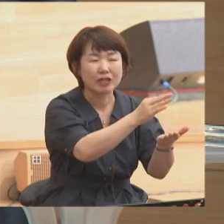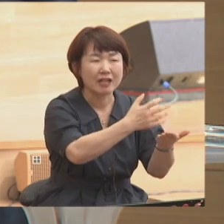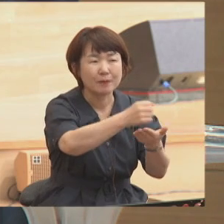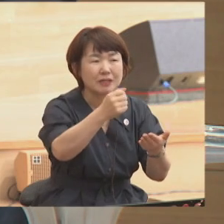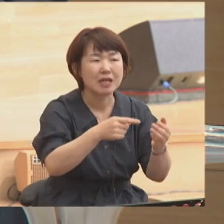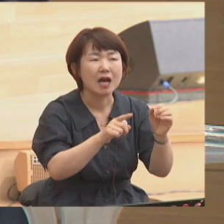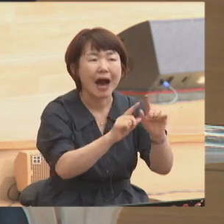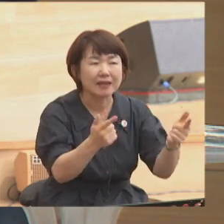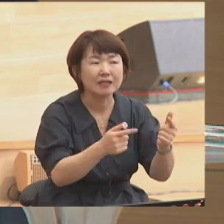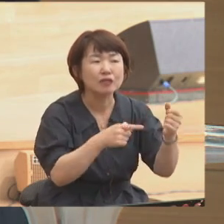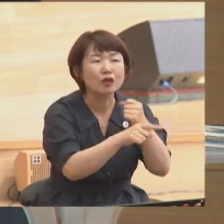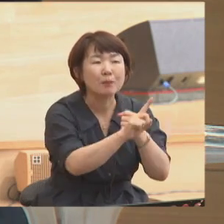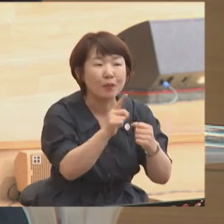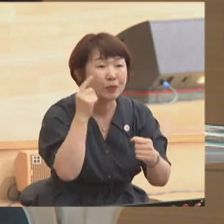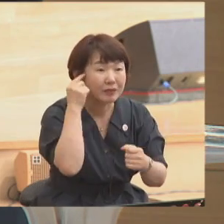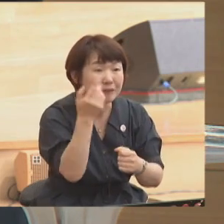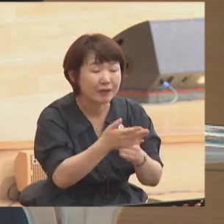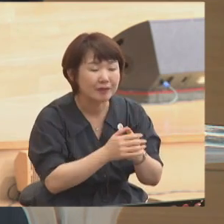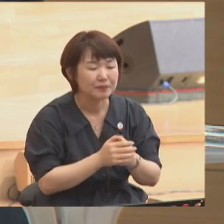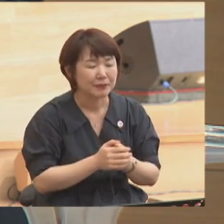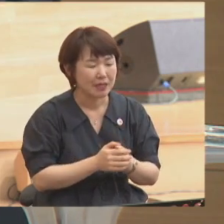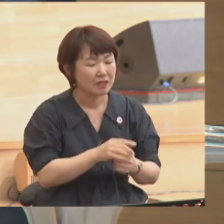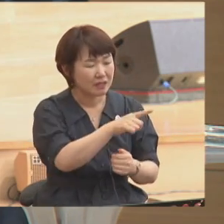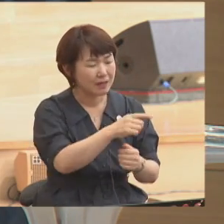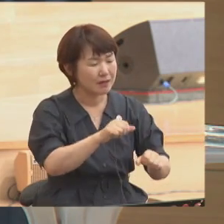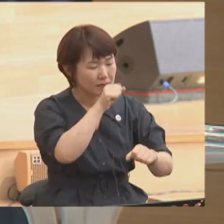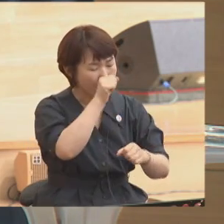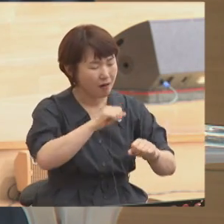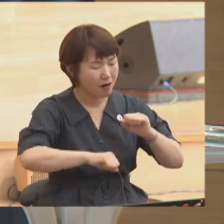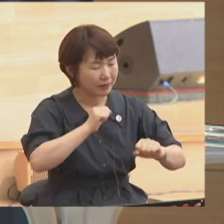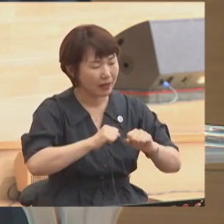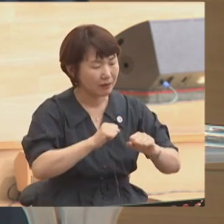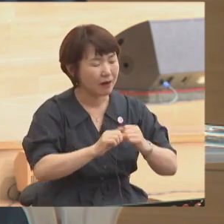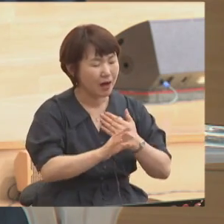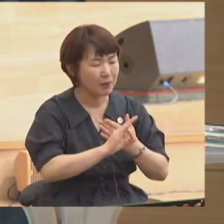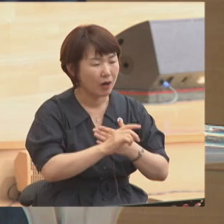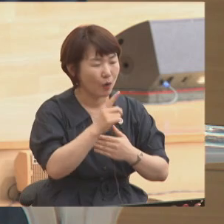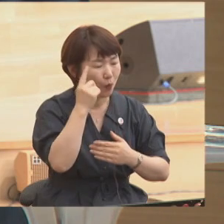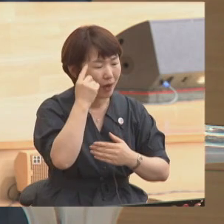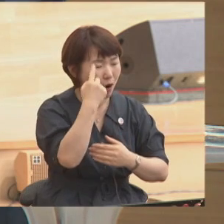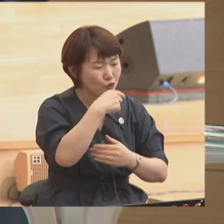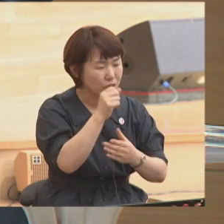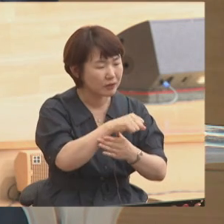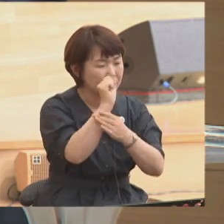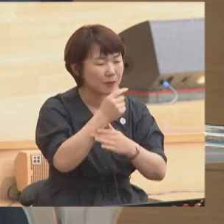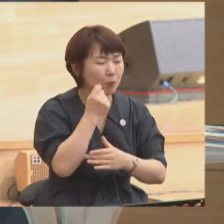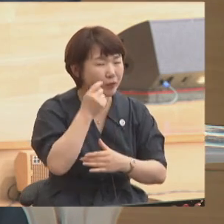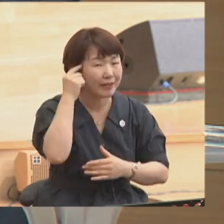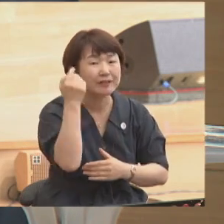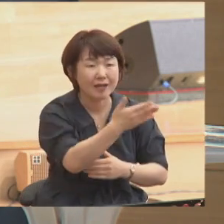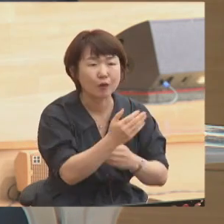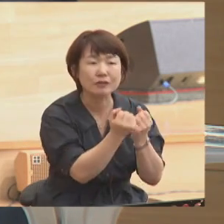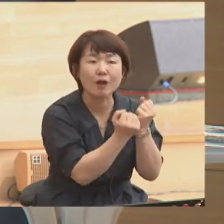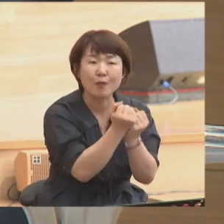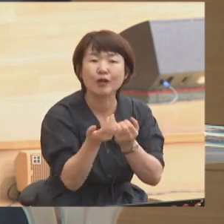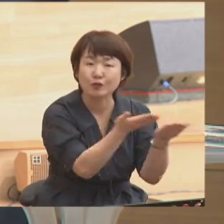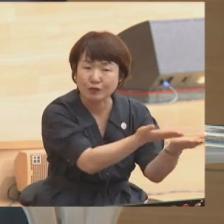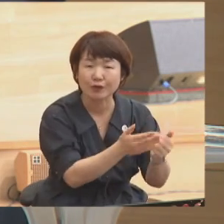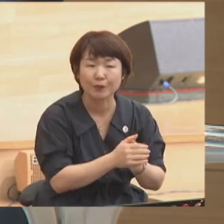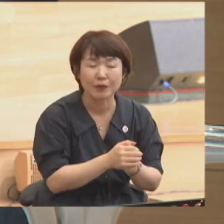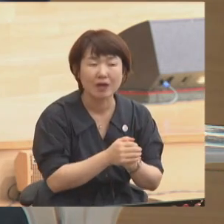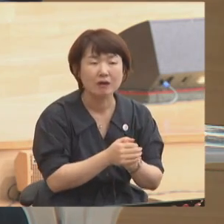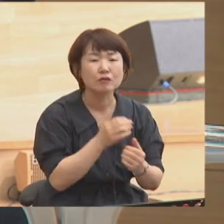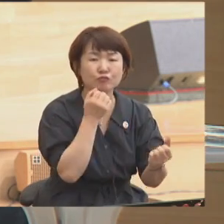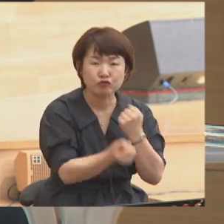네가 선을 행하면 어찌 낯을 들지 못하겠느냐라고 설명을 다 해줬어요. 그런데도